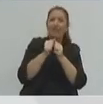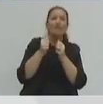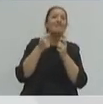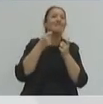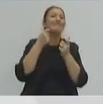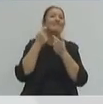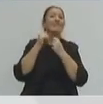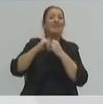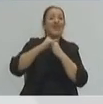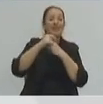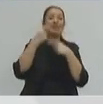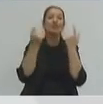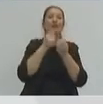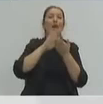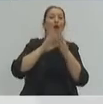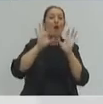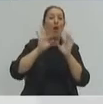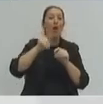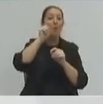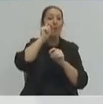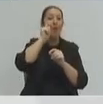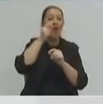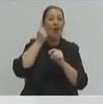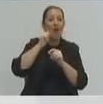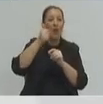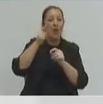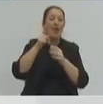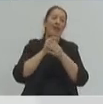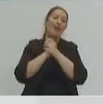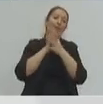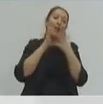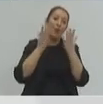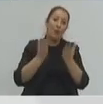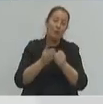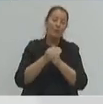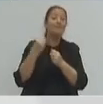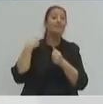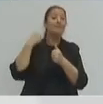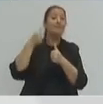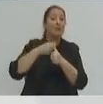muhtarlarımızın Muhtarlar Günü'nü tebrik ediyorum. Yine